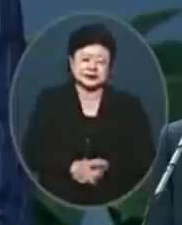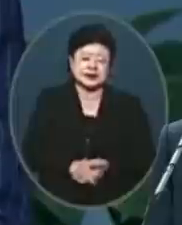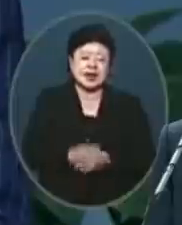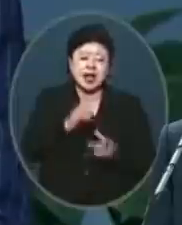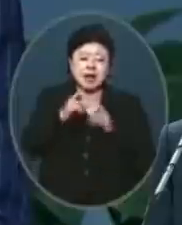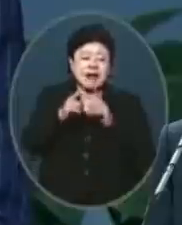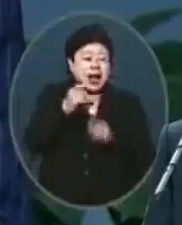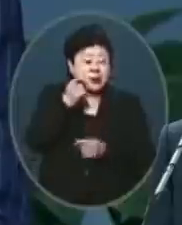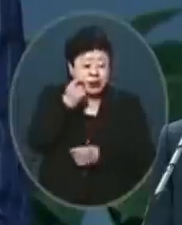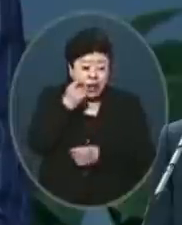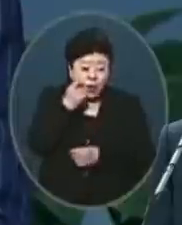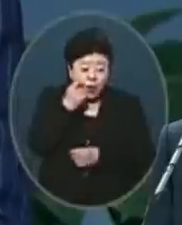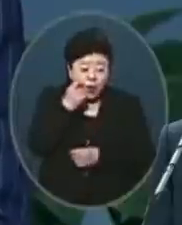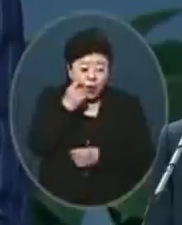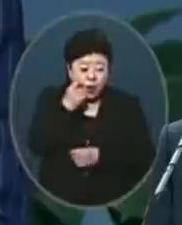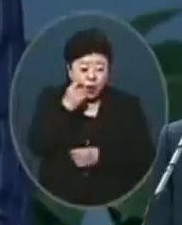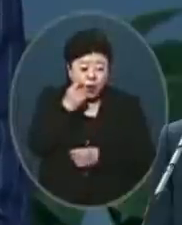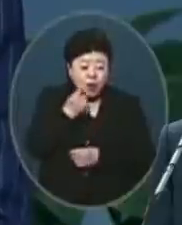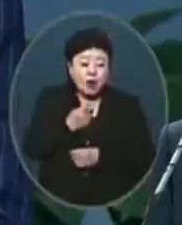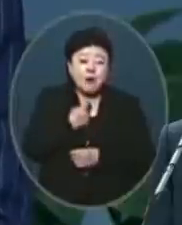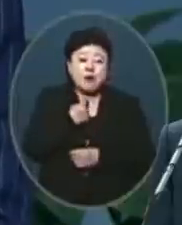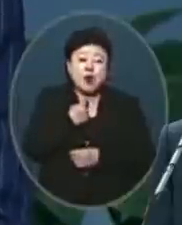말을 잘 못하고 이 목이